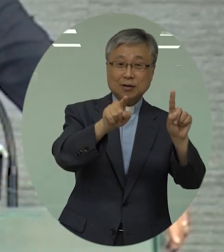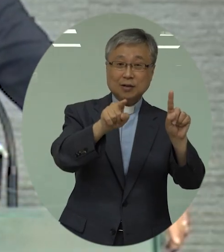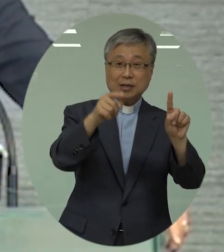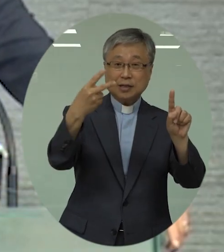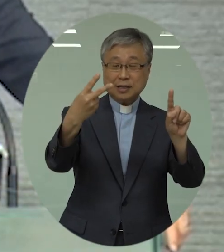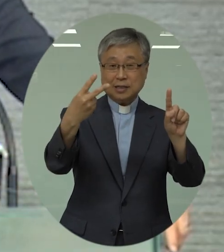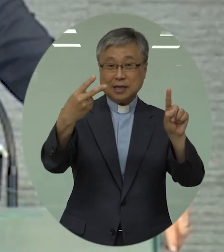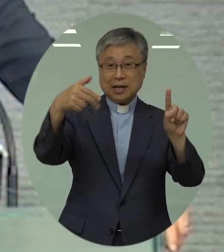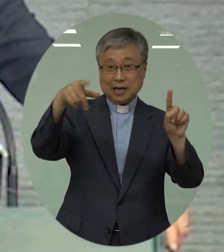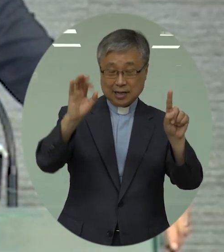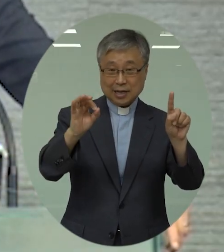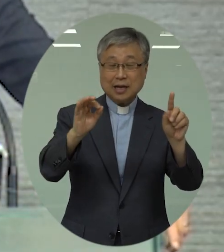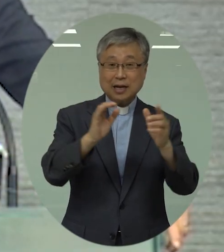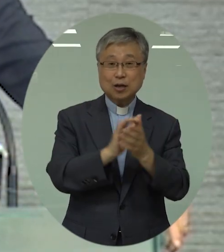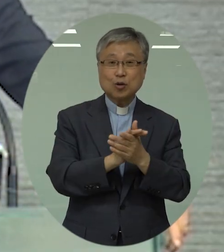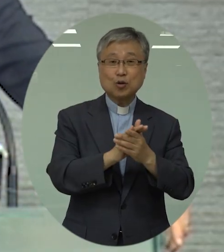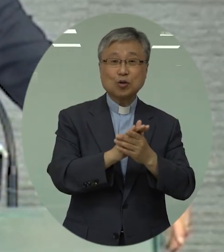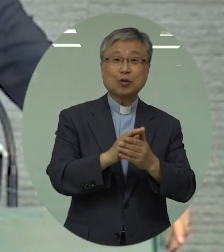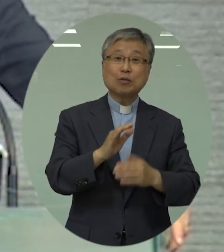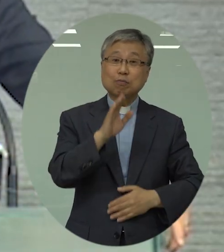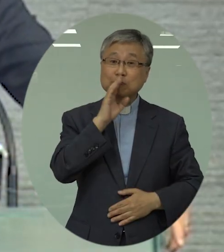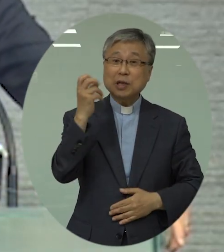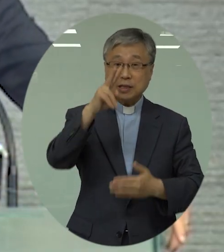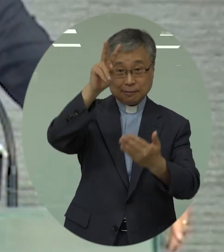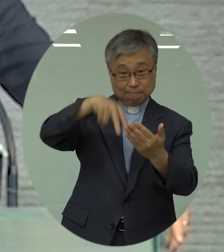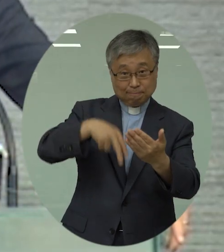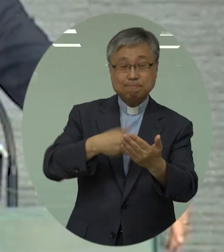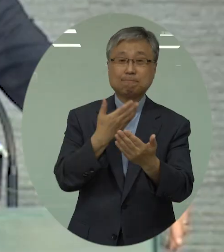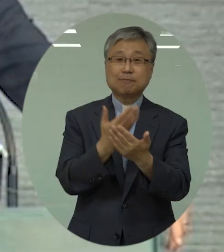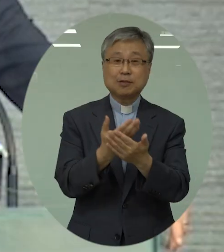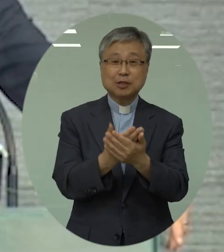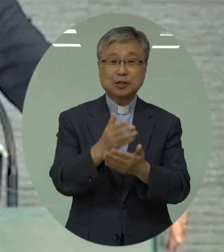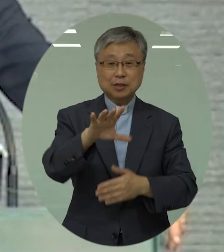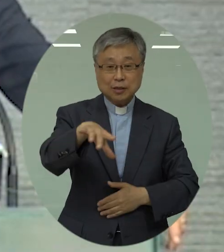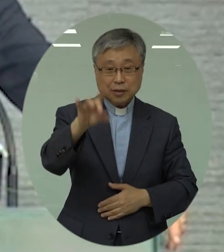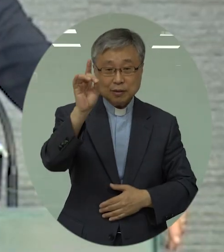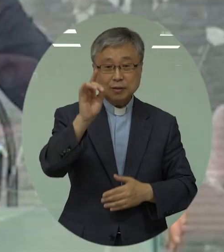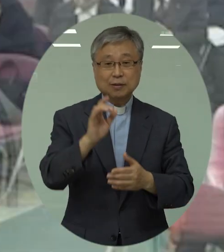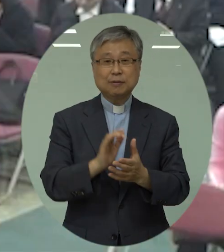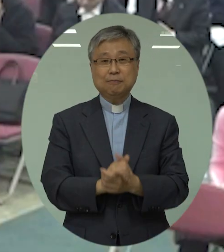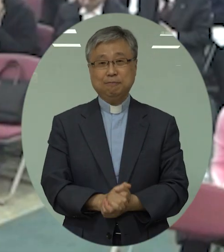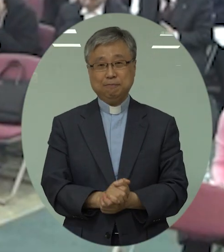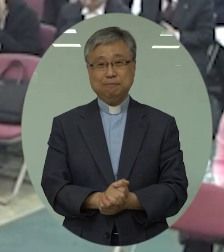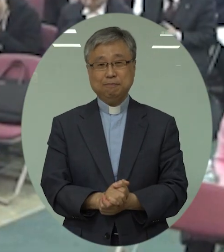14절을 다시 읽겠습니다. 다 함께 읽겠습니다. 시작.